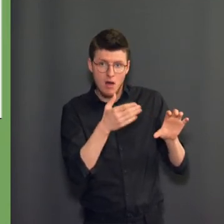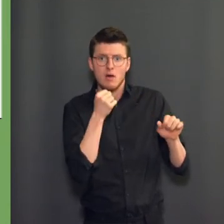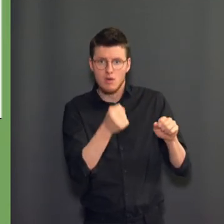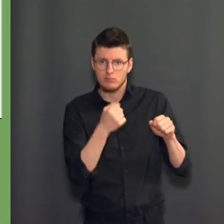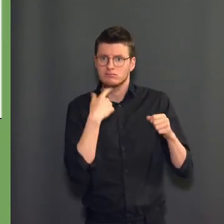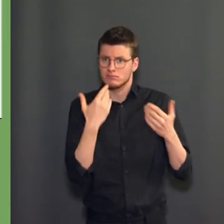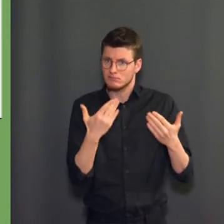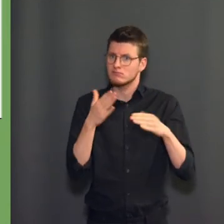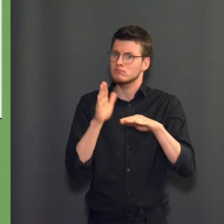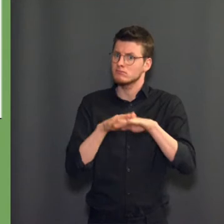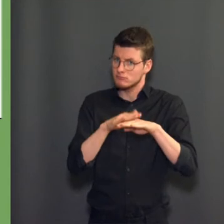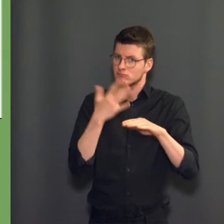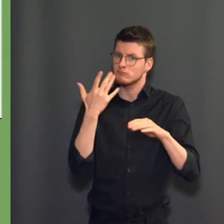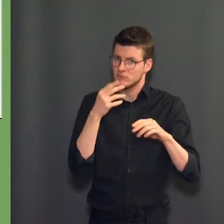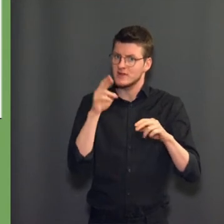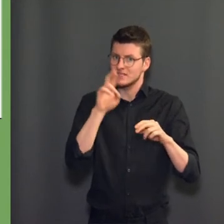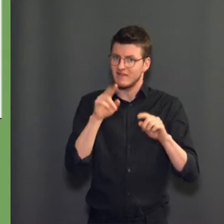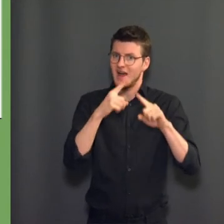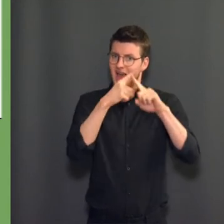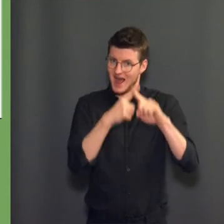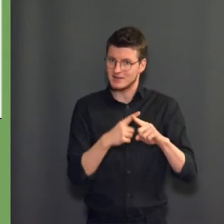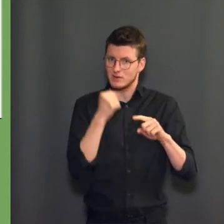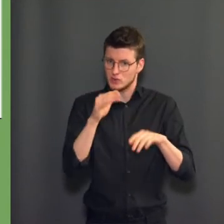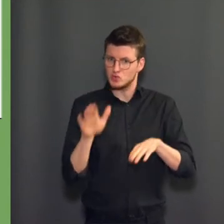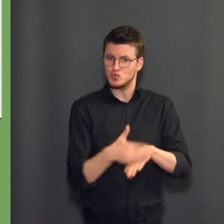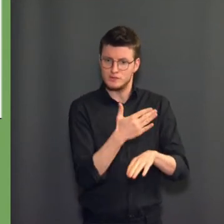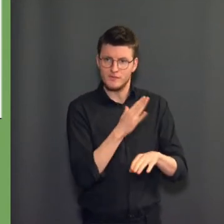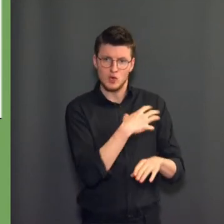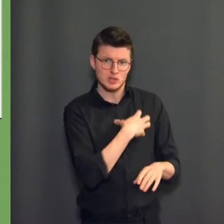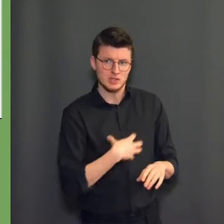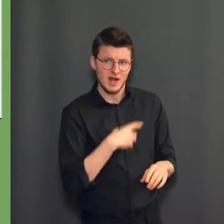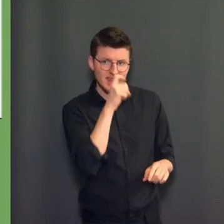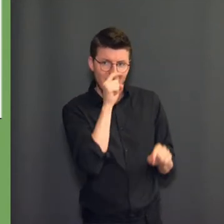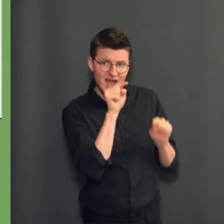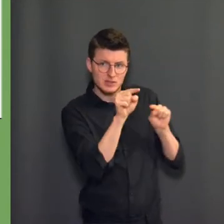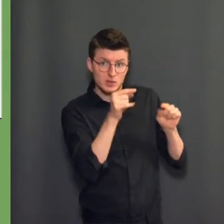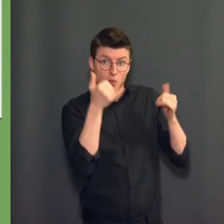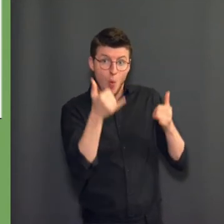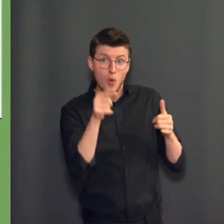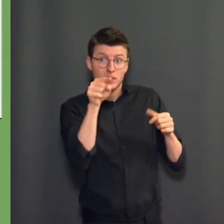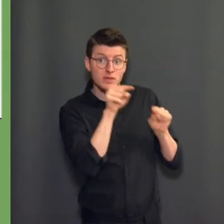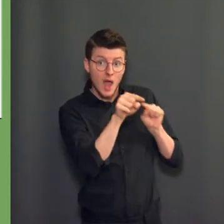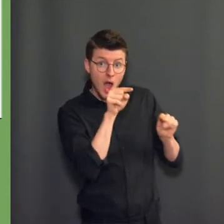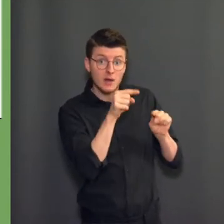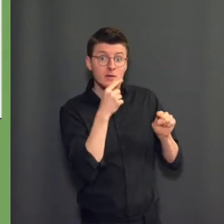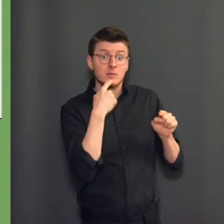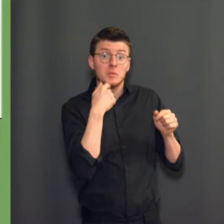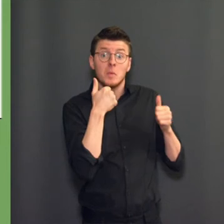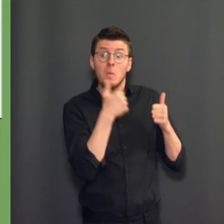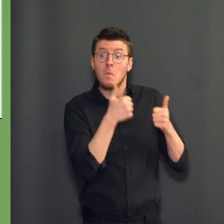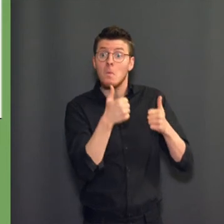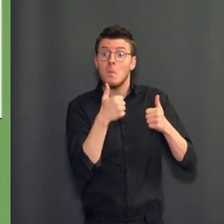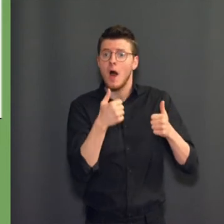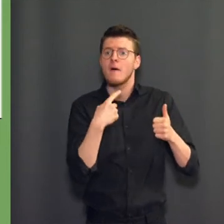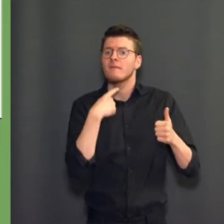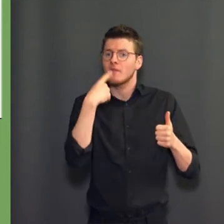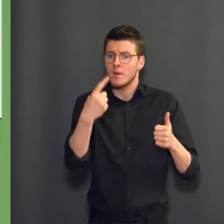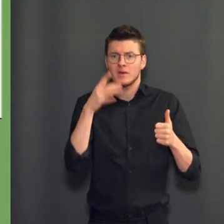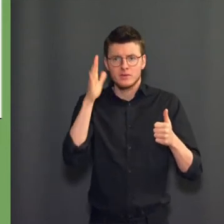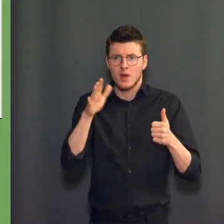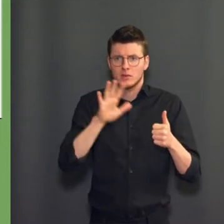Als deze testfase positief is, wordt het systeem vanaf volgende week ook beschikbaar gesteld aan de andere centra in